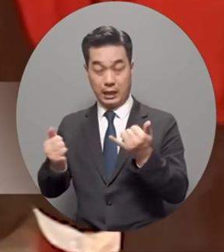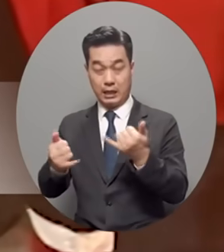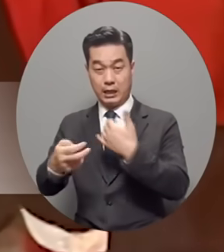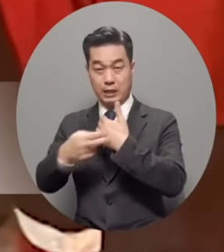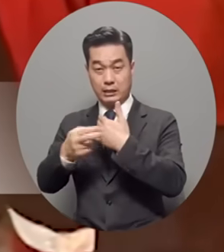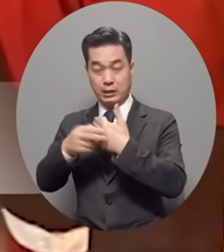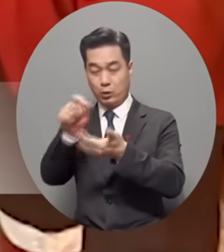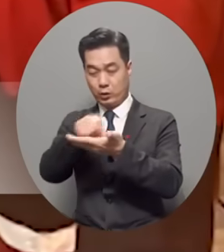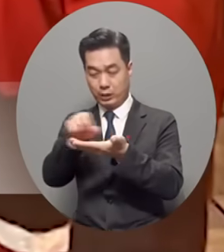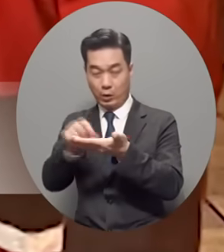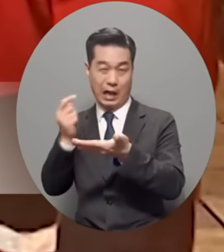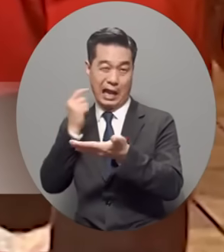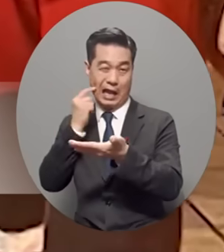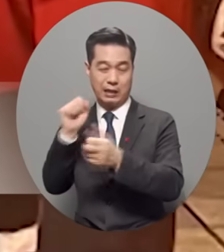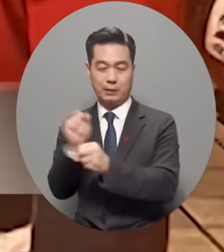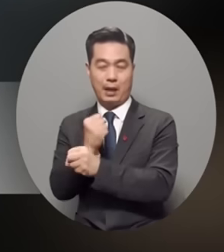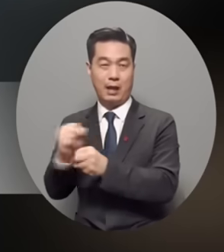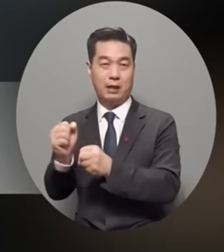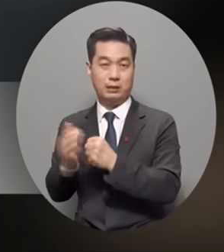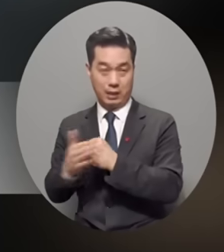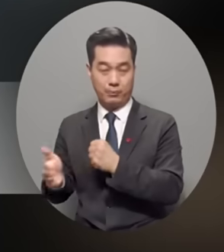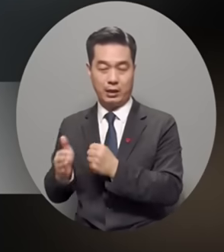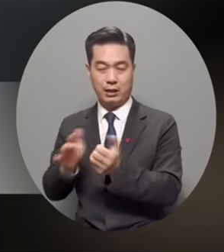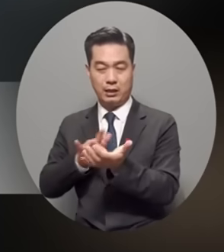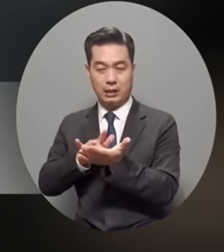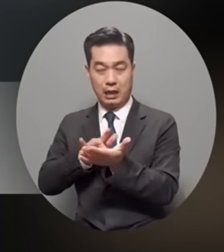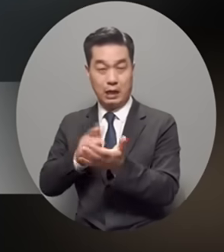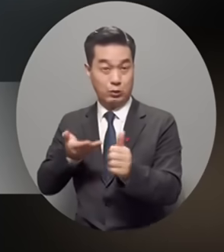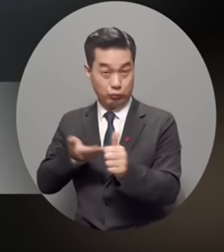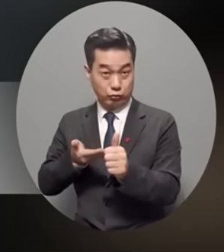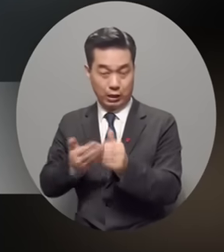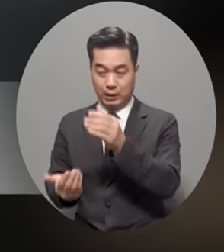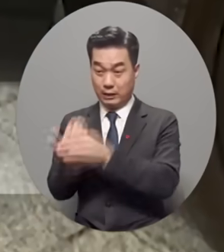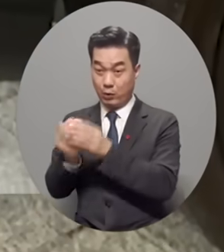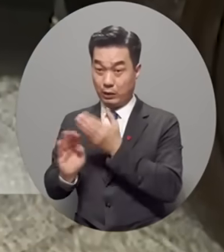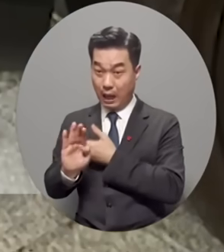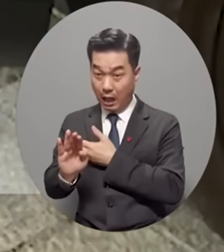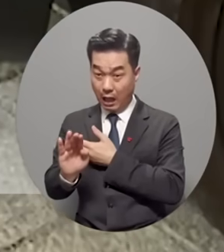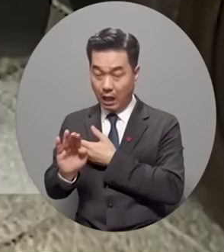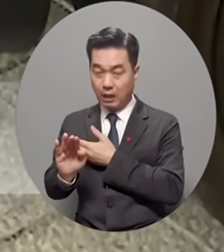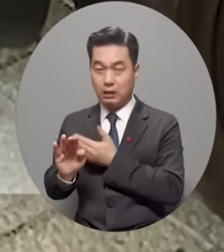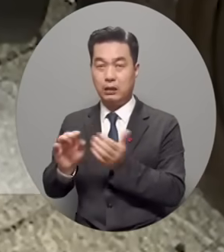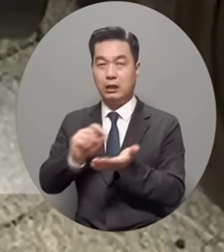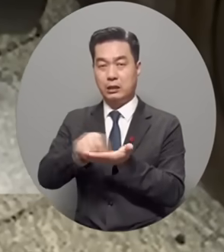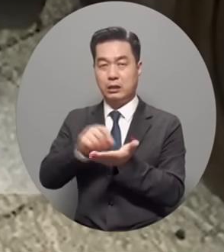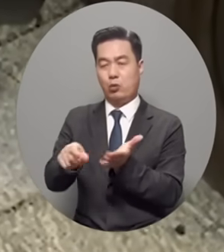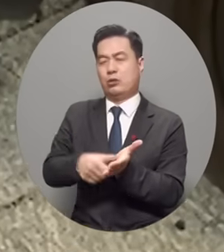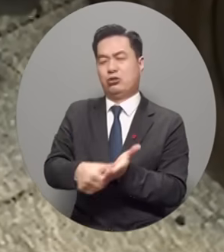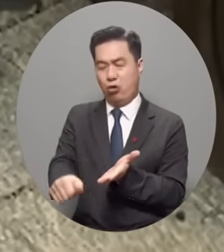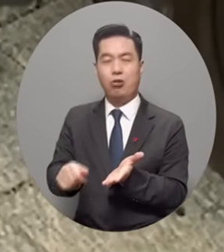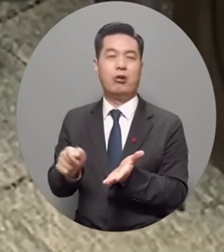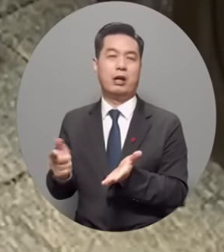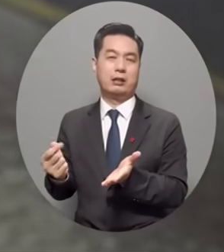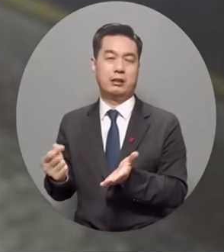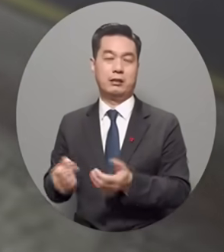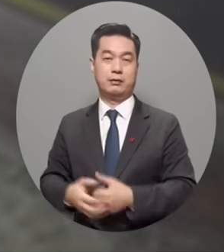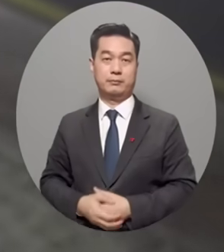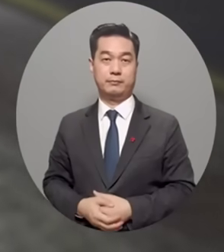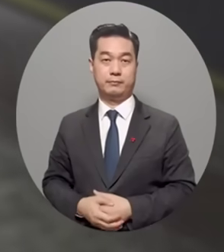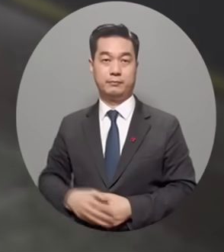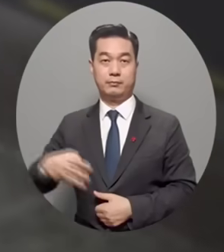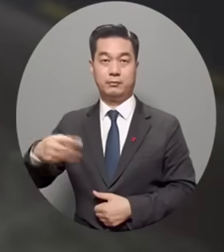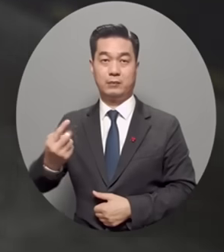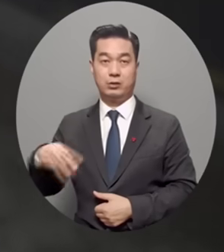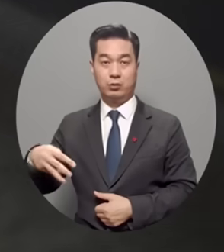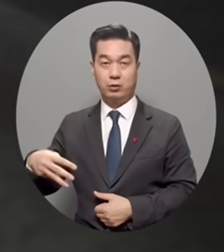허위로 써 약물을 처방 투약하고는 사고가 알려지자 기록을 삭제했다는 게 경찰의 판단입니다. 롤스로이스